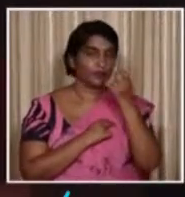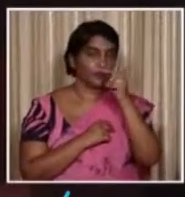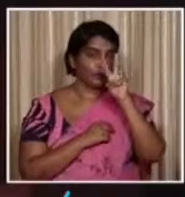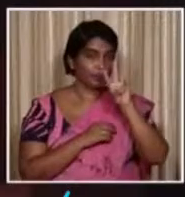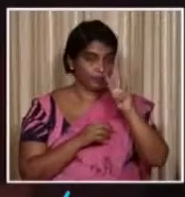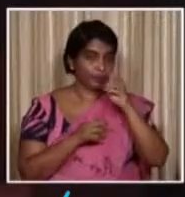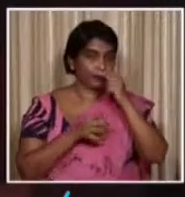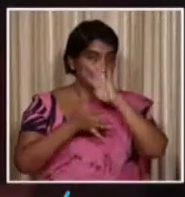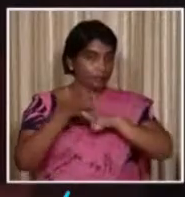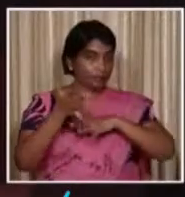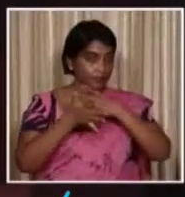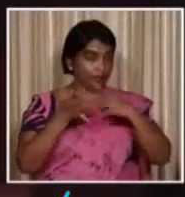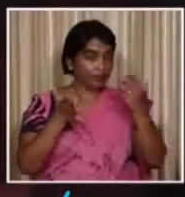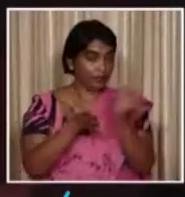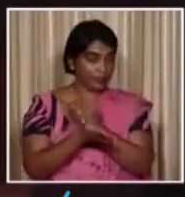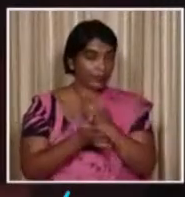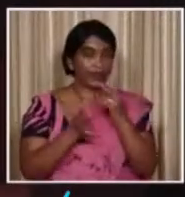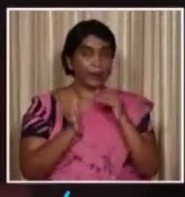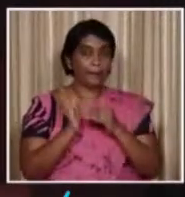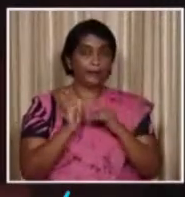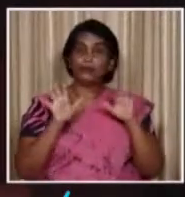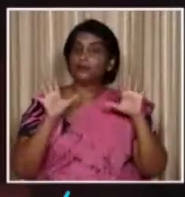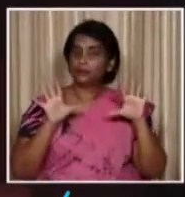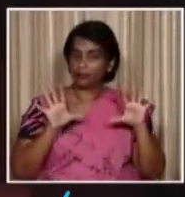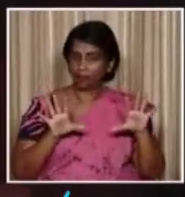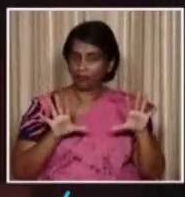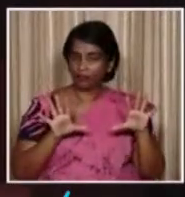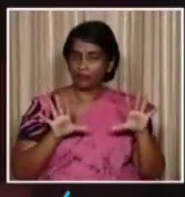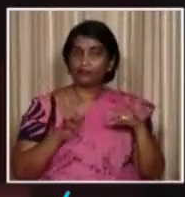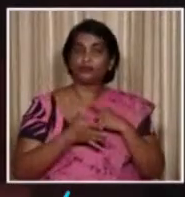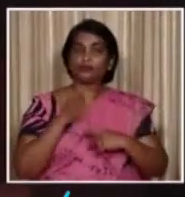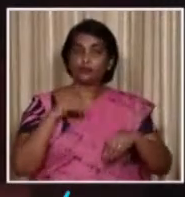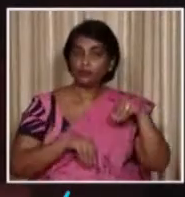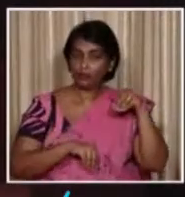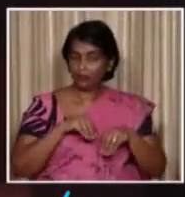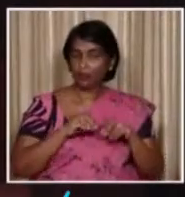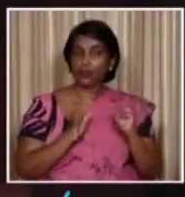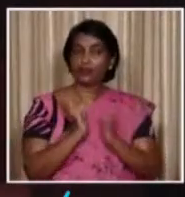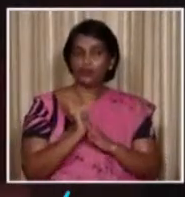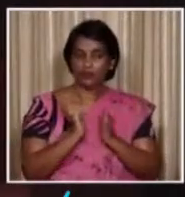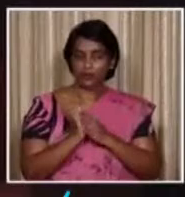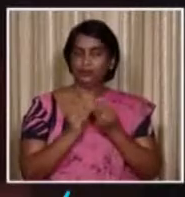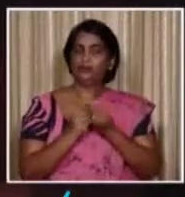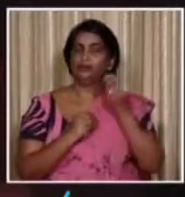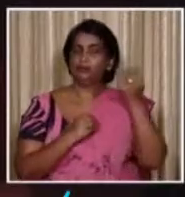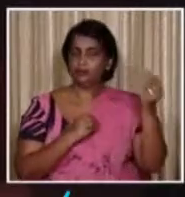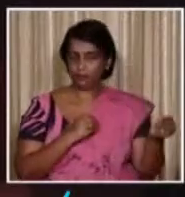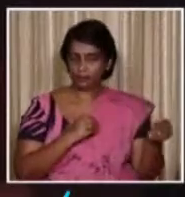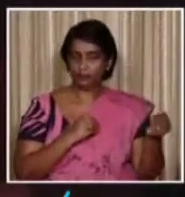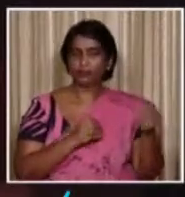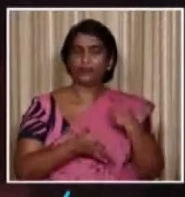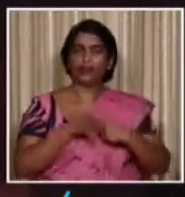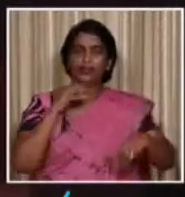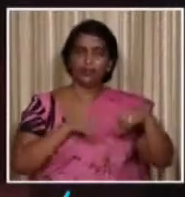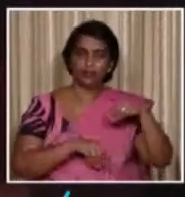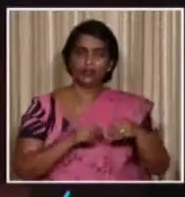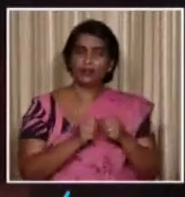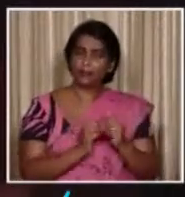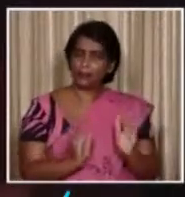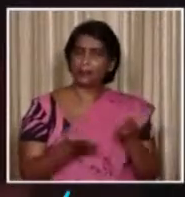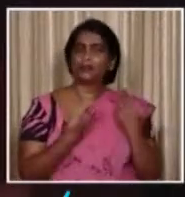2023 අයවැය වෙනුවෙන් වෙන් කරපු බිලියන 10 මැතිවරණ කොමිසමට ලබා දීලා මැතිවරණේ ක්‍රියාත්මක